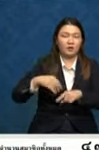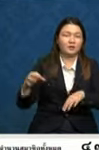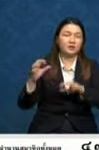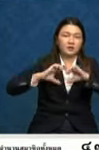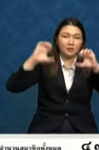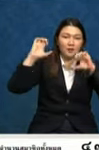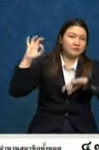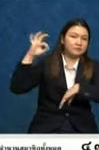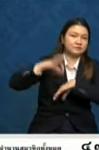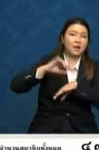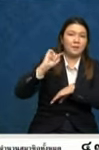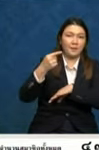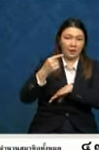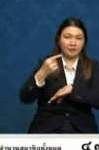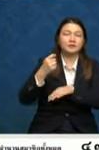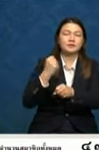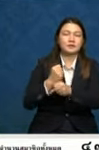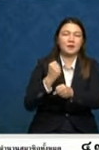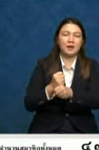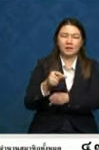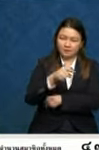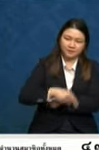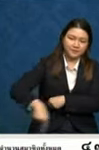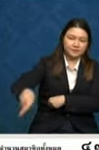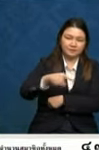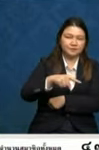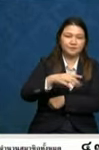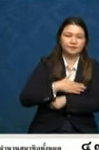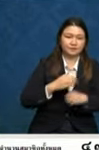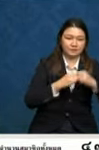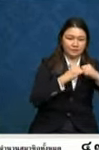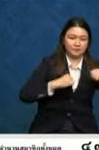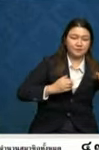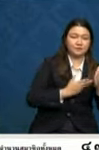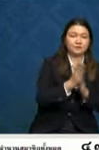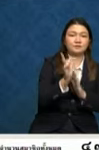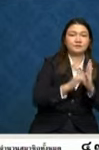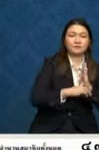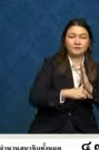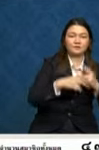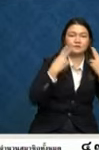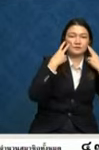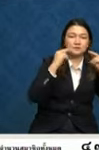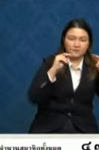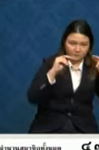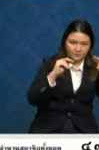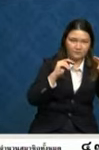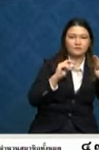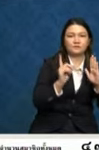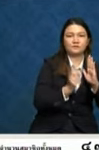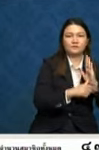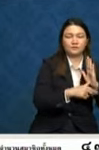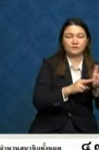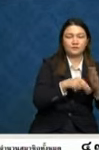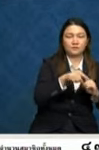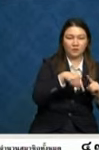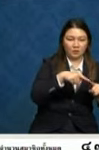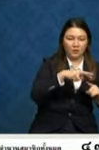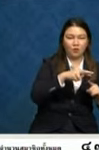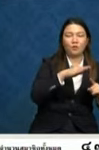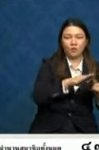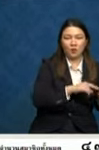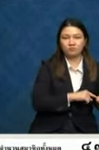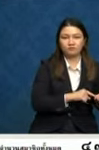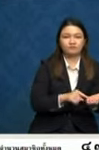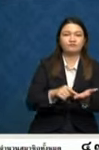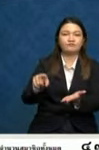หม่เข้ามาทำหน้าที่นะครับสำนักเลขาธิการคณะรัฐมนตรีได้ส่งเรื่องของร่างพรบสถาบันบ